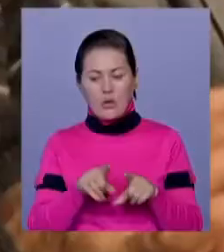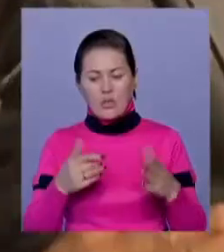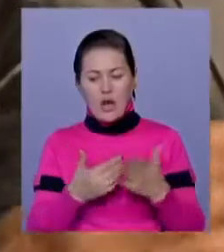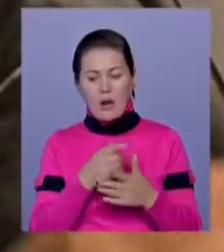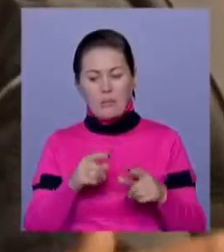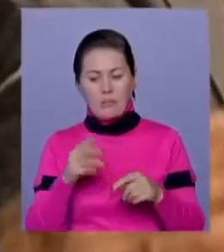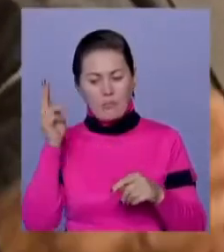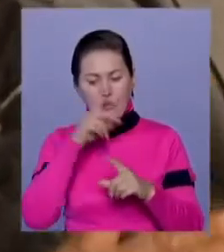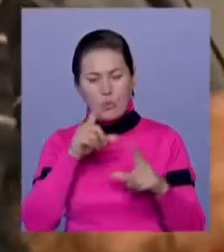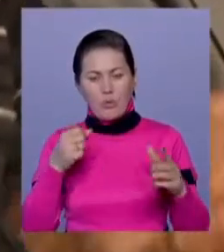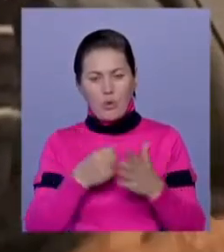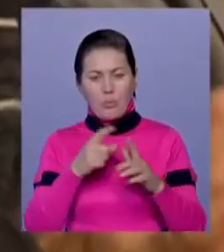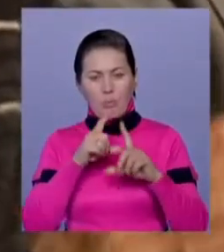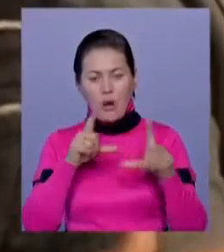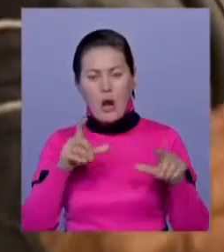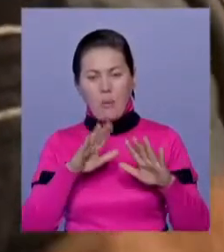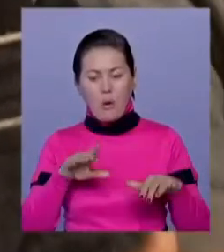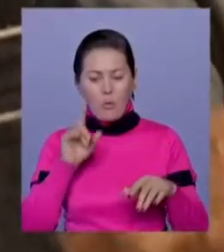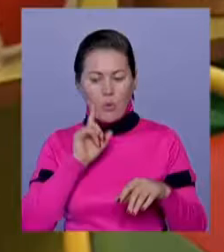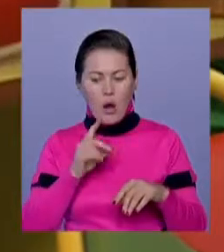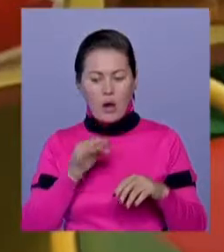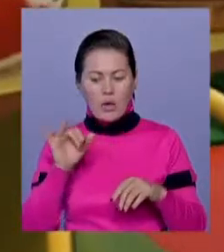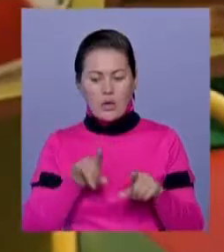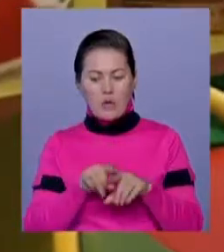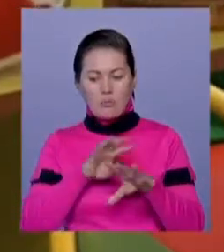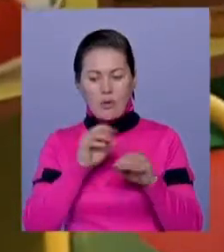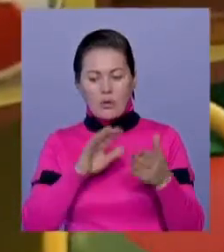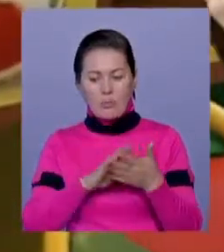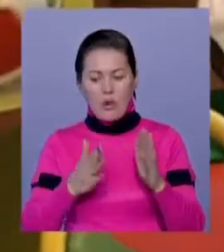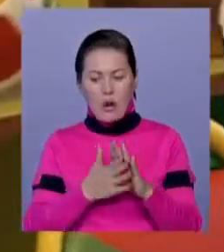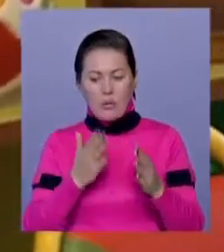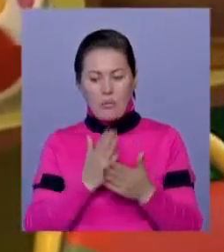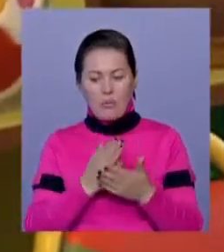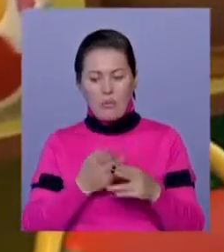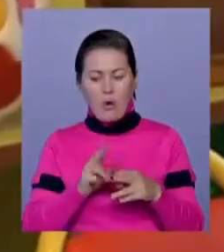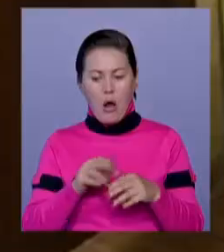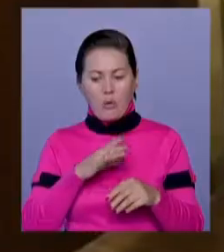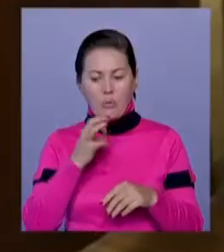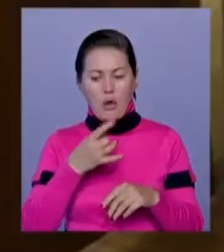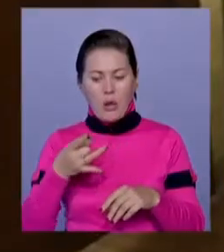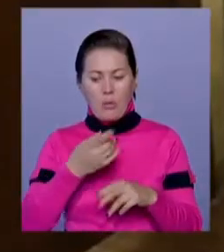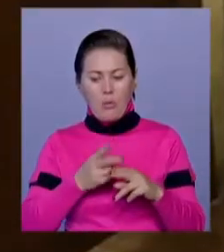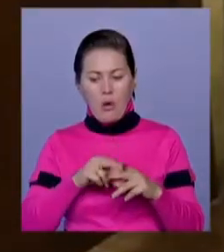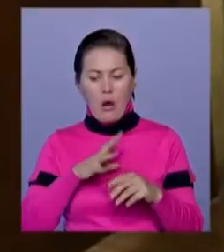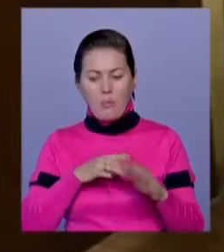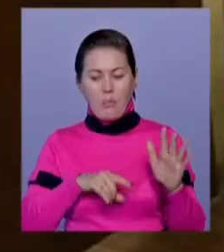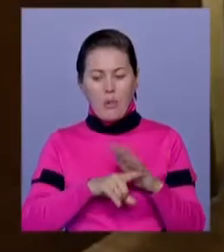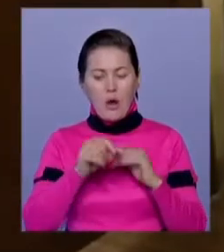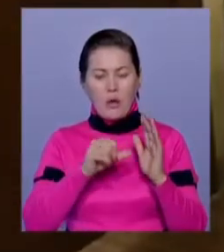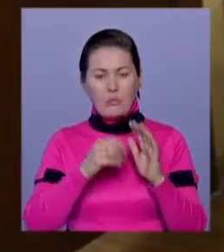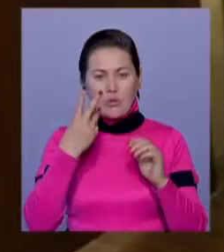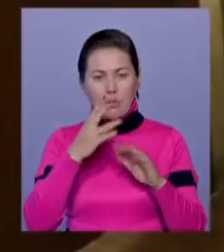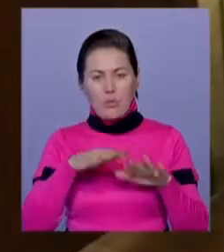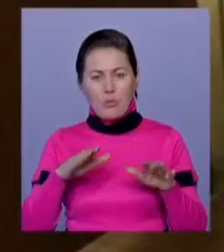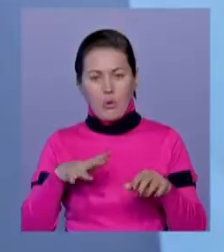ашылған мектепке дейінгі мекемеде балаға ыңғайлы болу үшін бар жағдай жасалған. Айта кетейік, Наурызбай ауданында бас аяғы 63